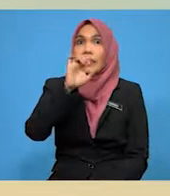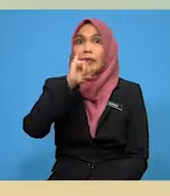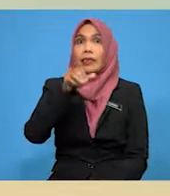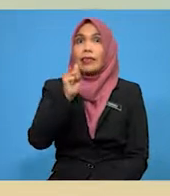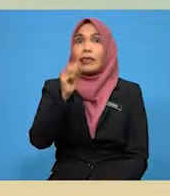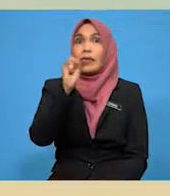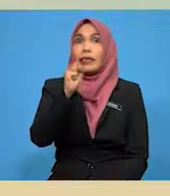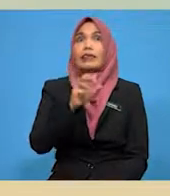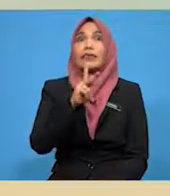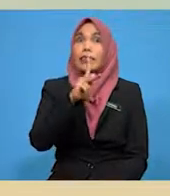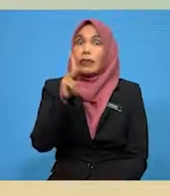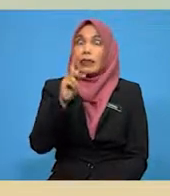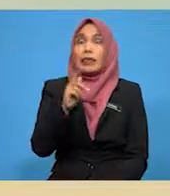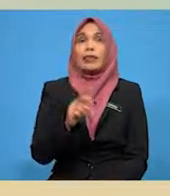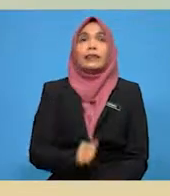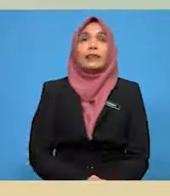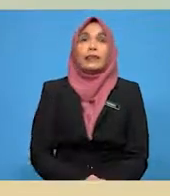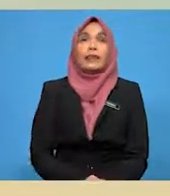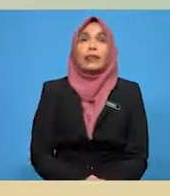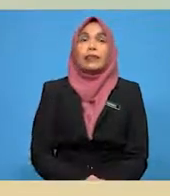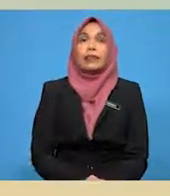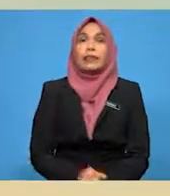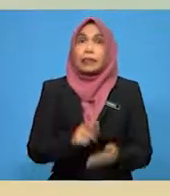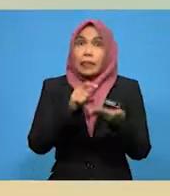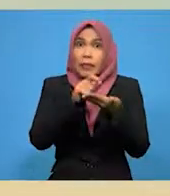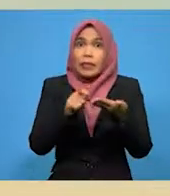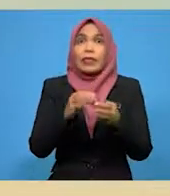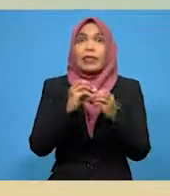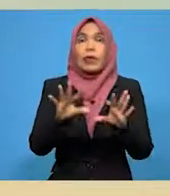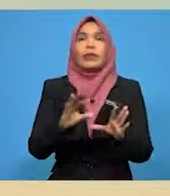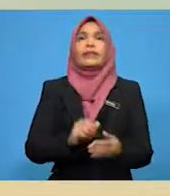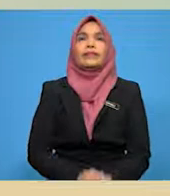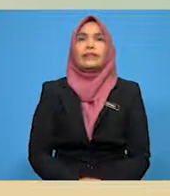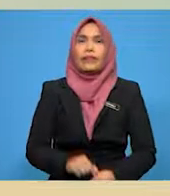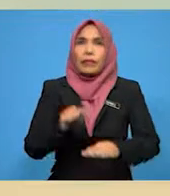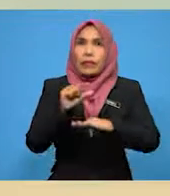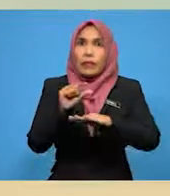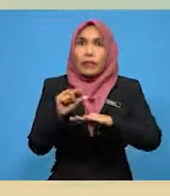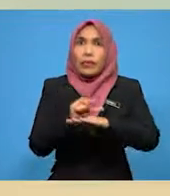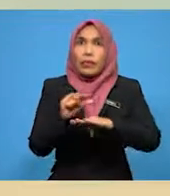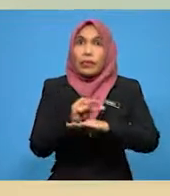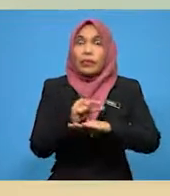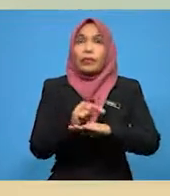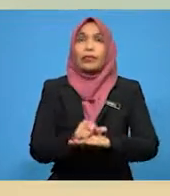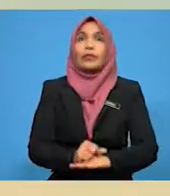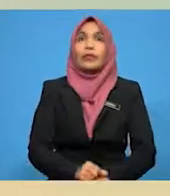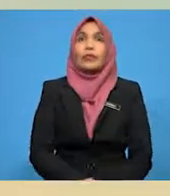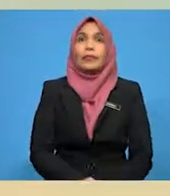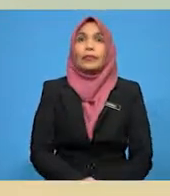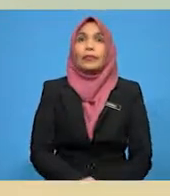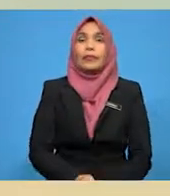Proses fumigasi telur dalam bilik fumigasi menggunakan larutan formalin dan kalium permanganat dengan